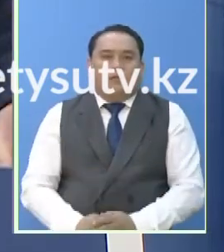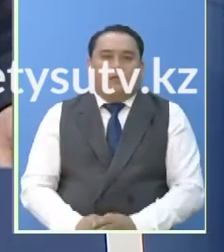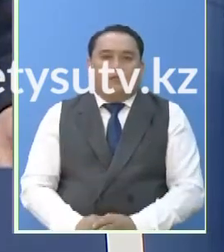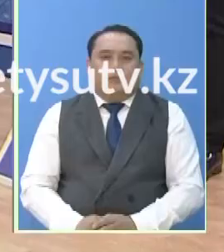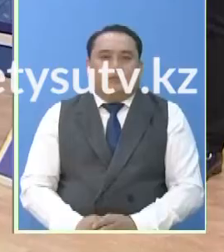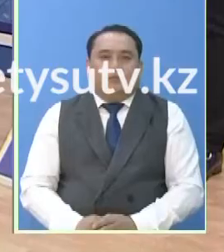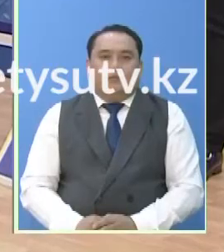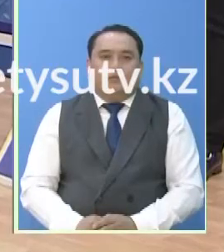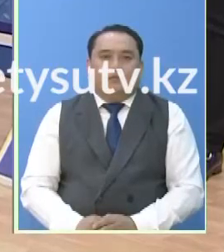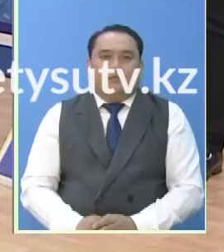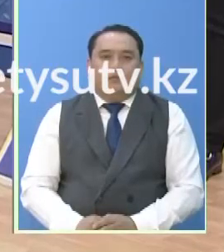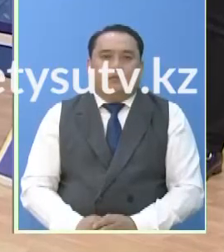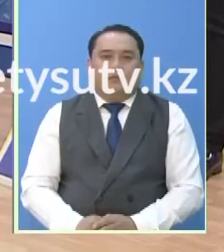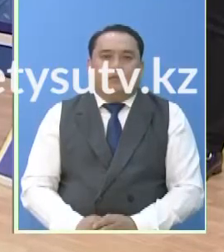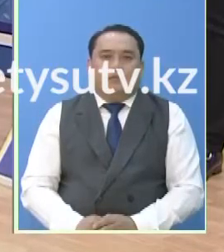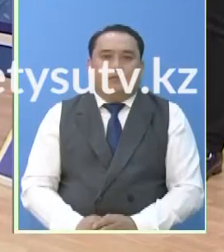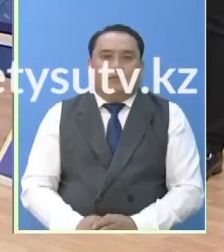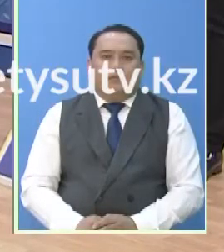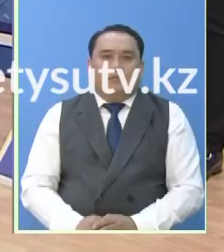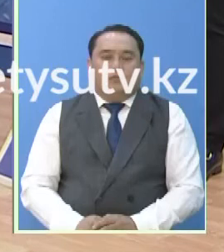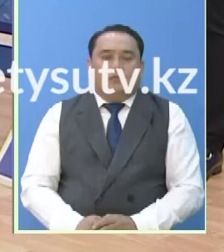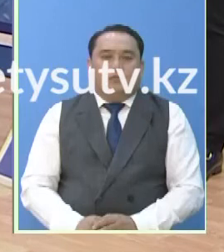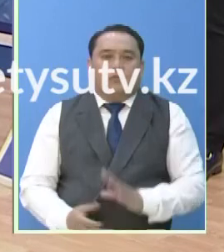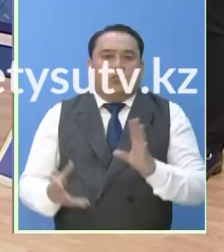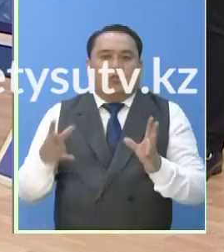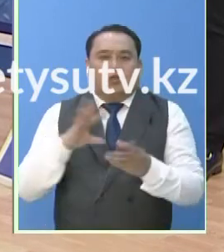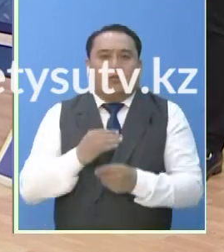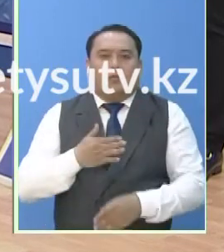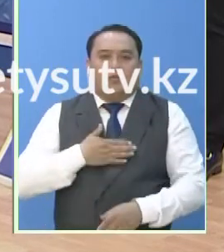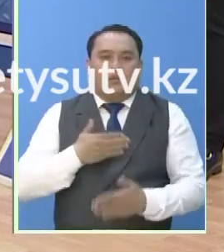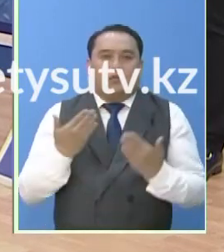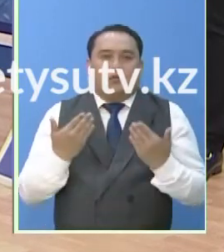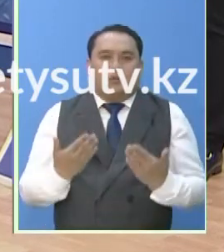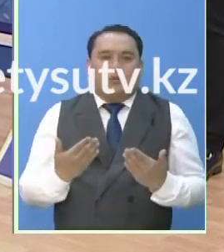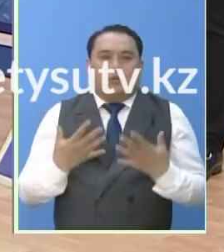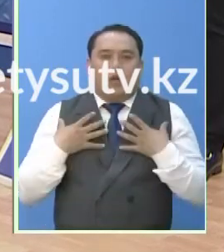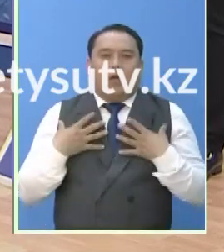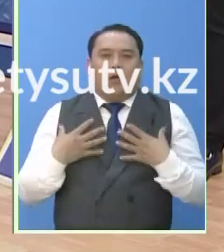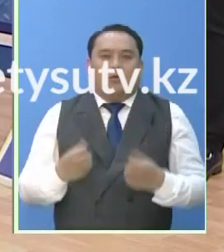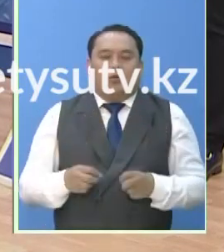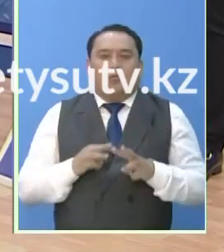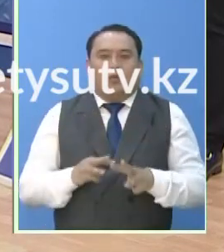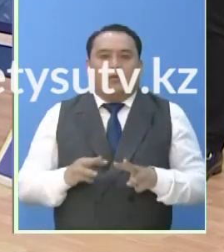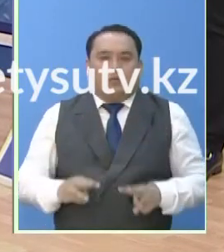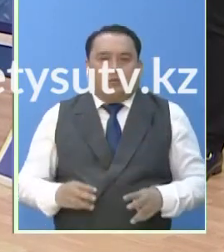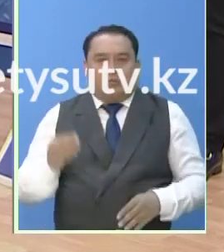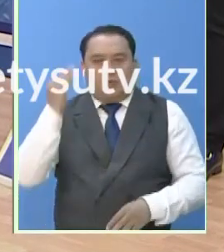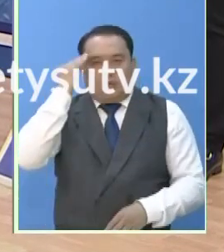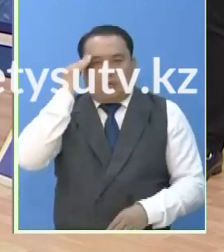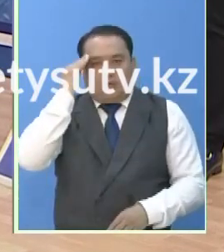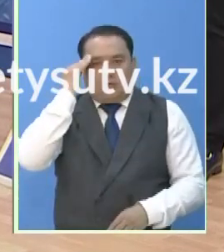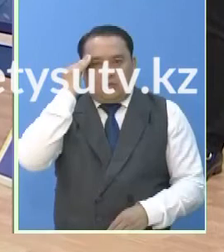устап отуруу керек. Бул мен айтайын деп аткан жалпы биз мисалы мынау ден соолук сактоо уюмунун пикири боюнча